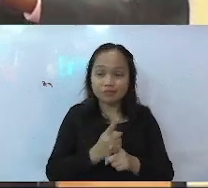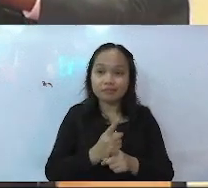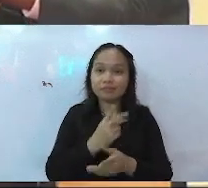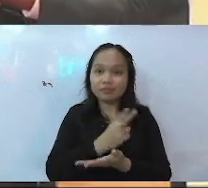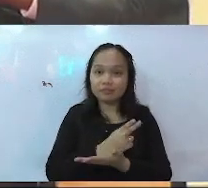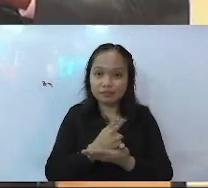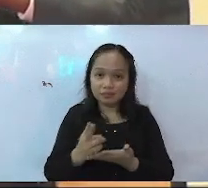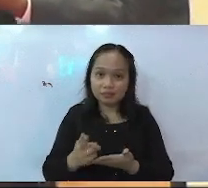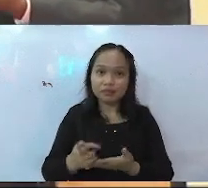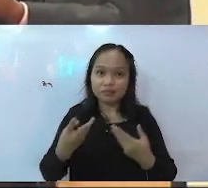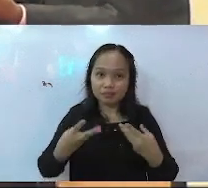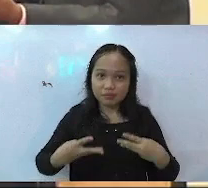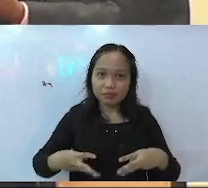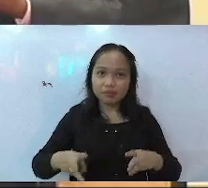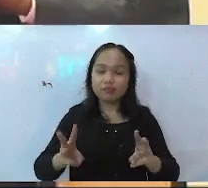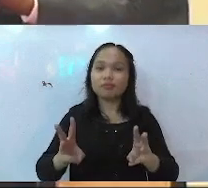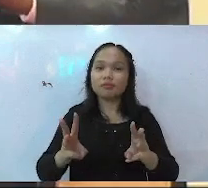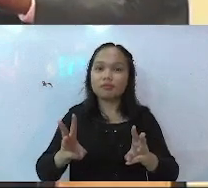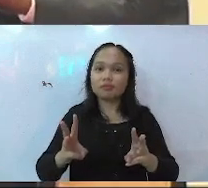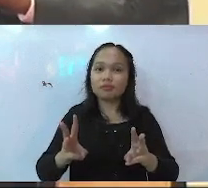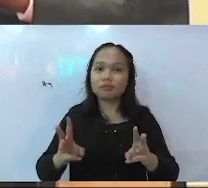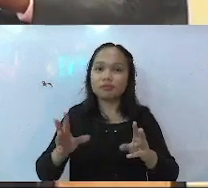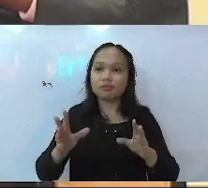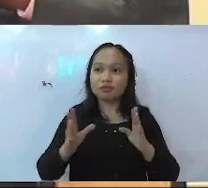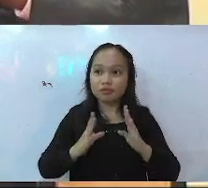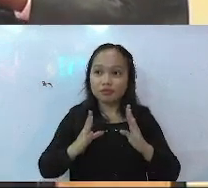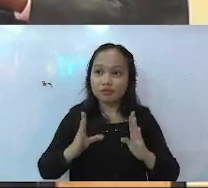ban katawang